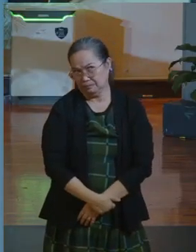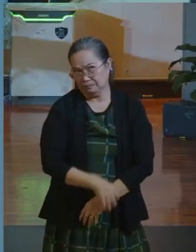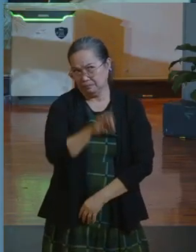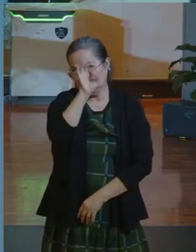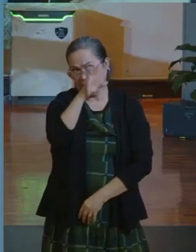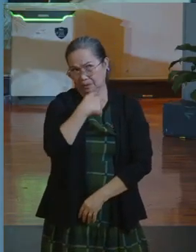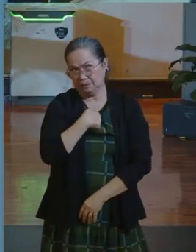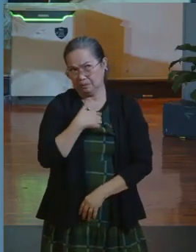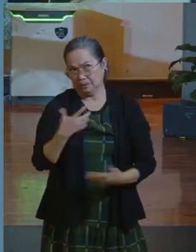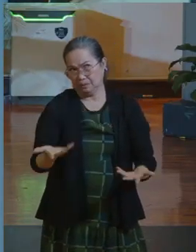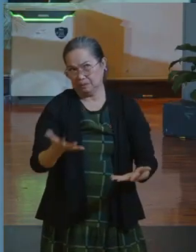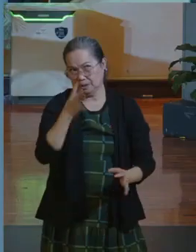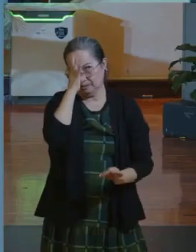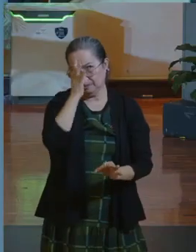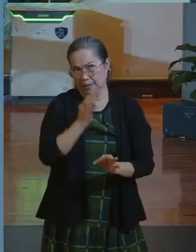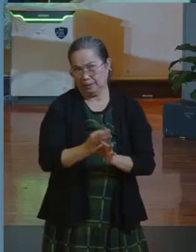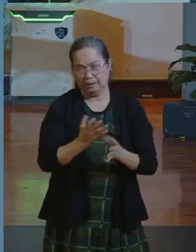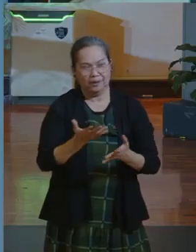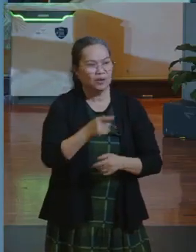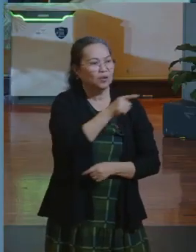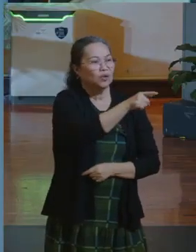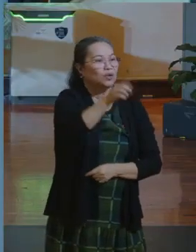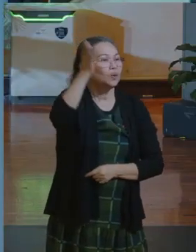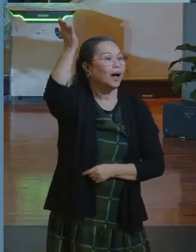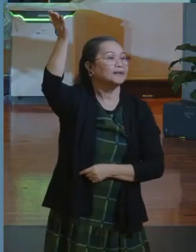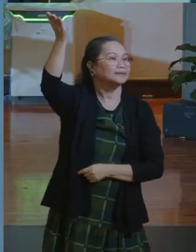akong pananampalataya. Hingin ninyo.